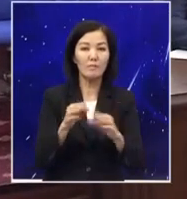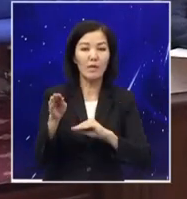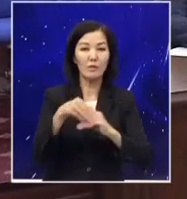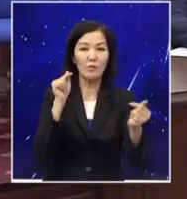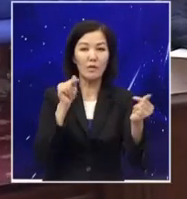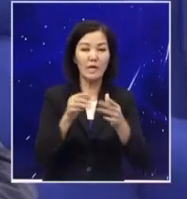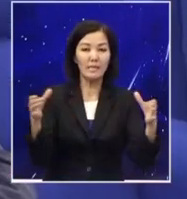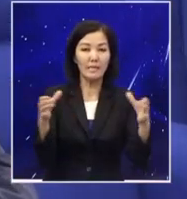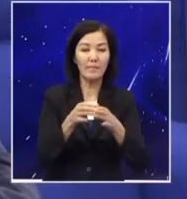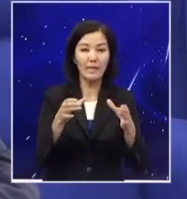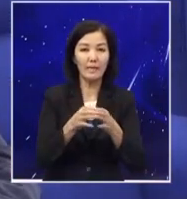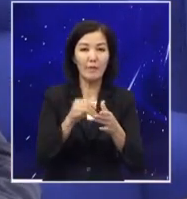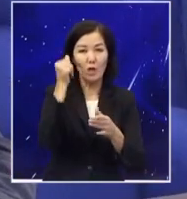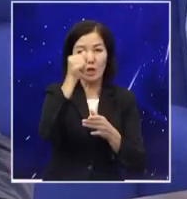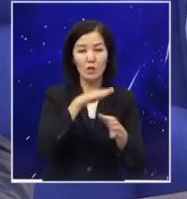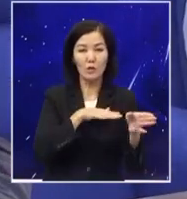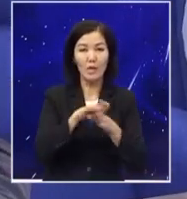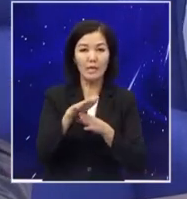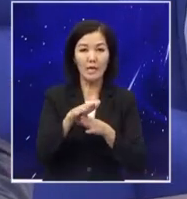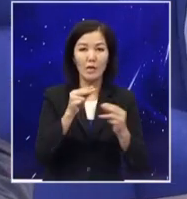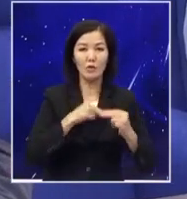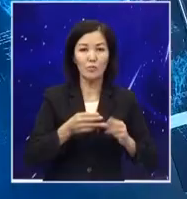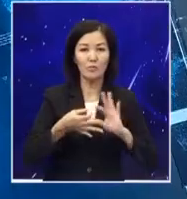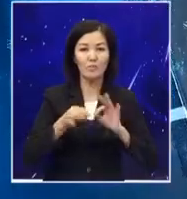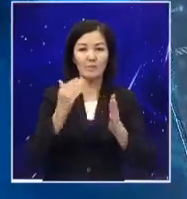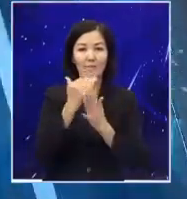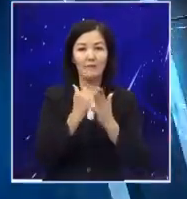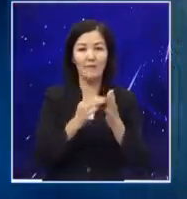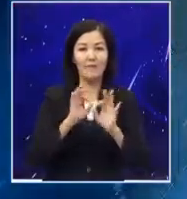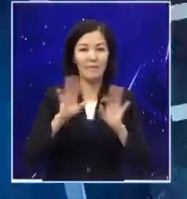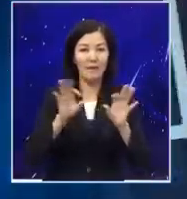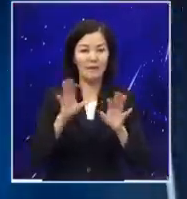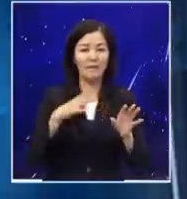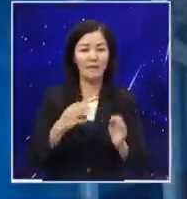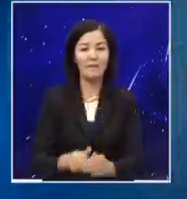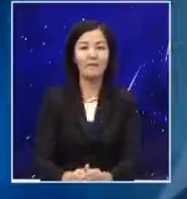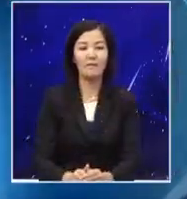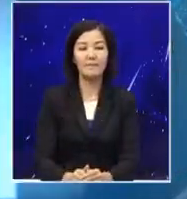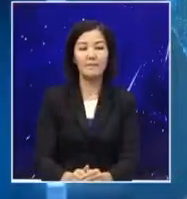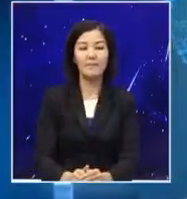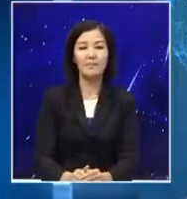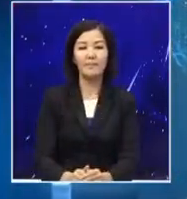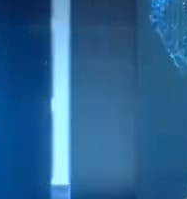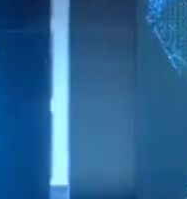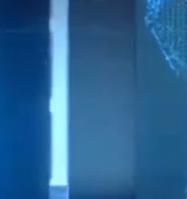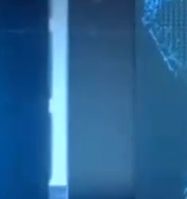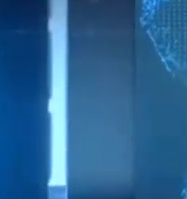қарсы департаменттің жыл көлемінде атқарған жұмыстары пысықталды. Медет Жұмабай, Абзал Нүсіпов, Жетісу телеарнасы.